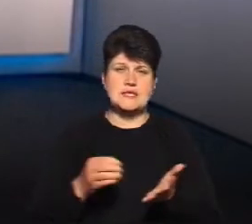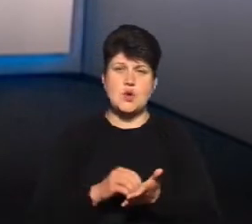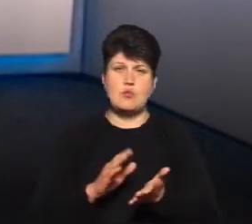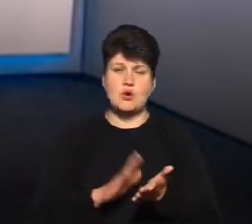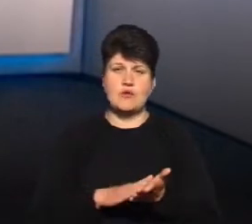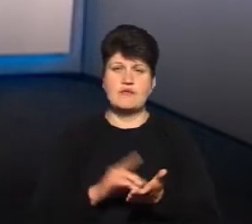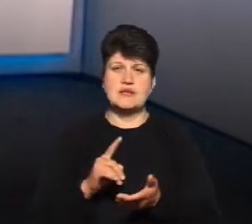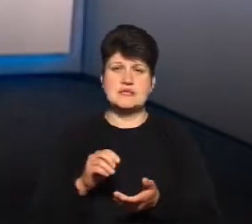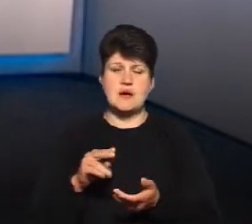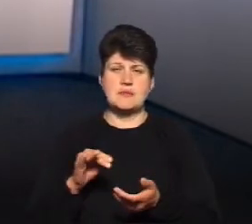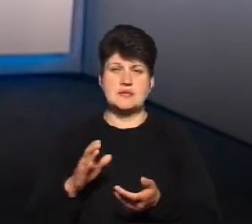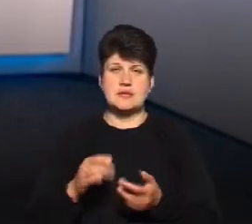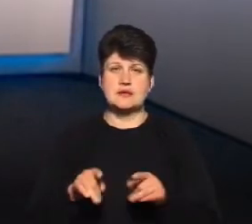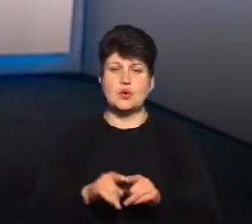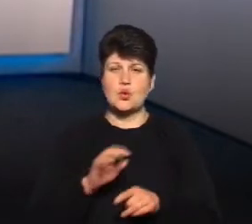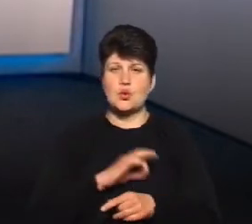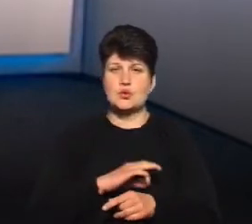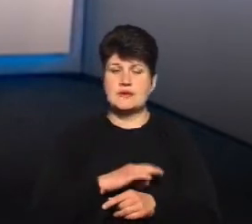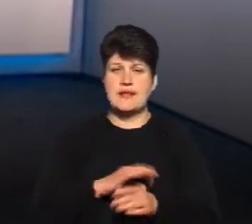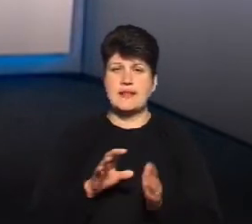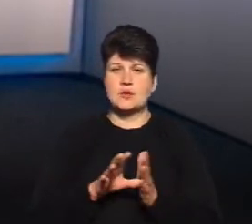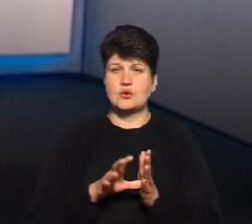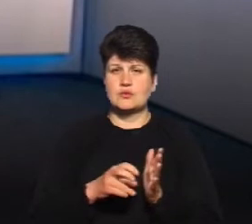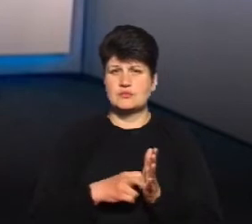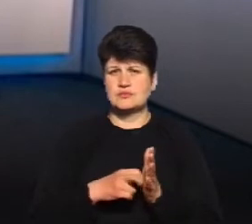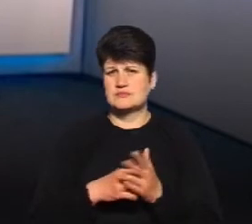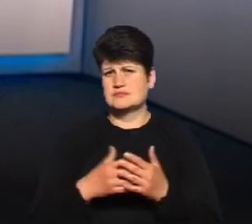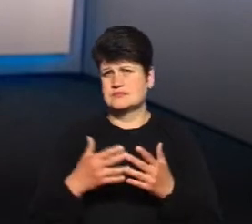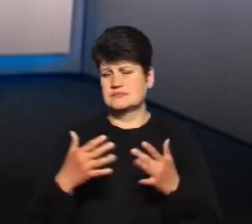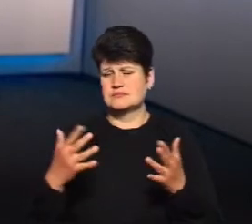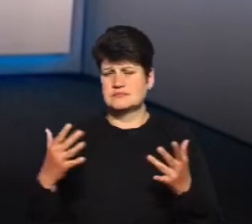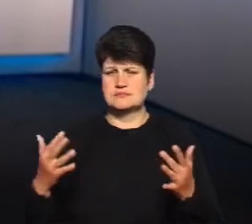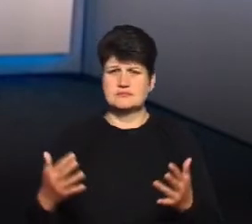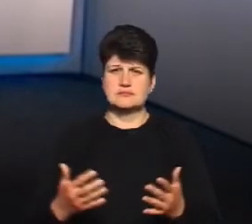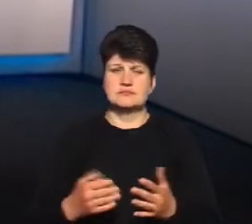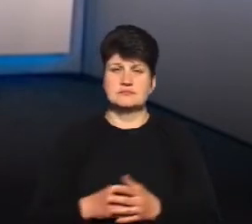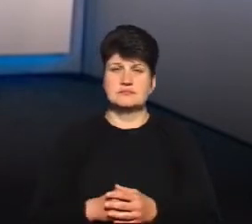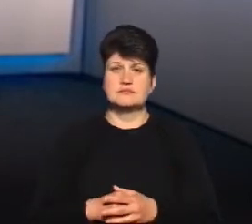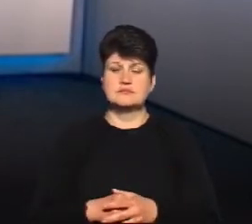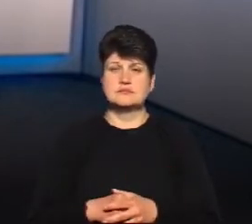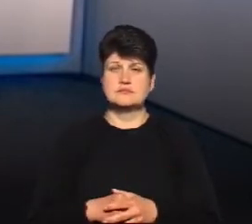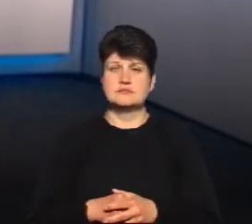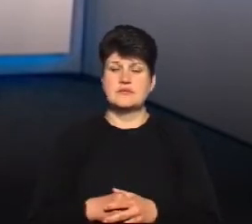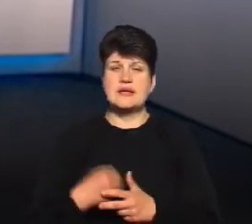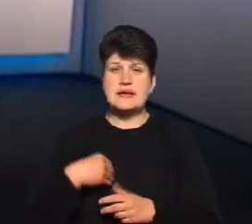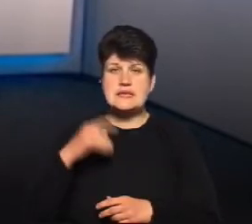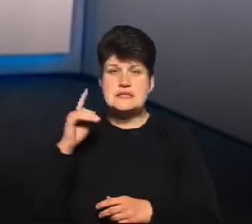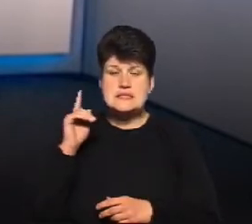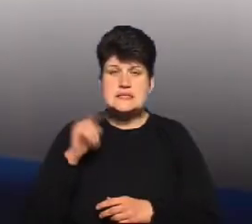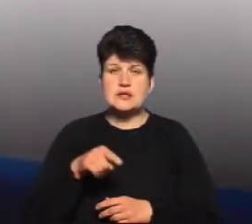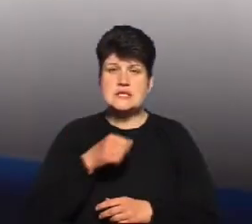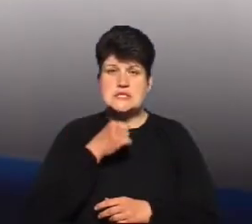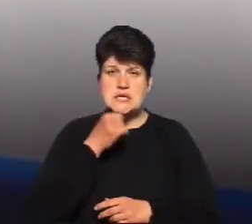свої, а також користуватися електронною поштою, ну і багато інших їхніх побажань. Я знаю таких старших людей,